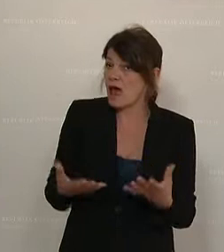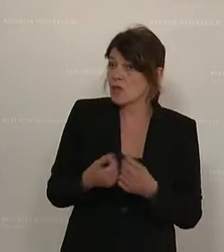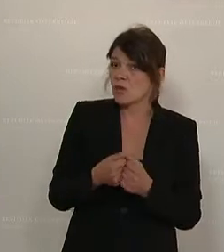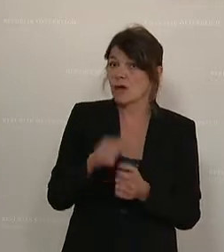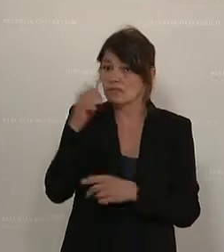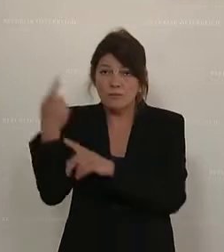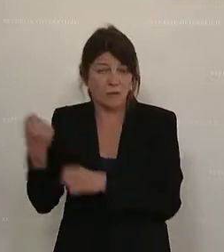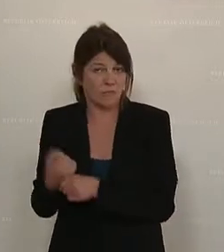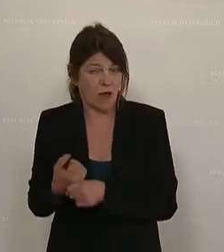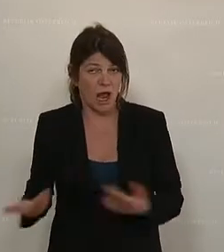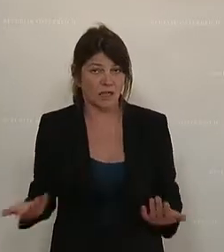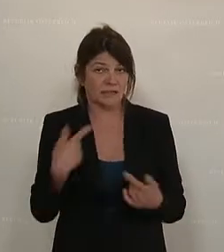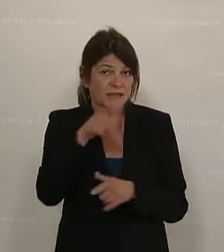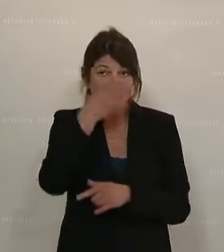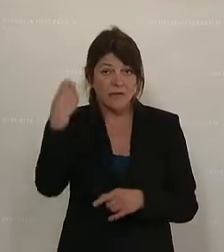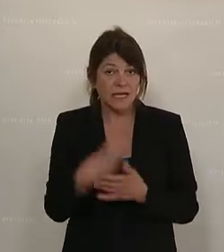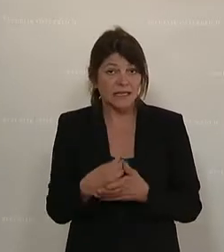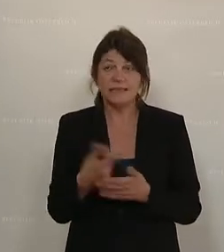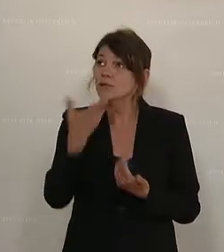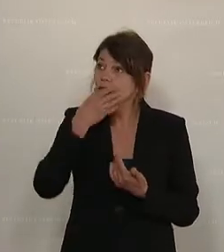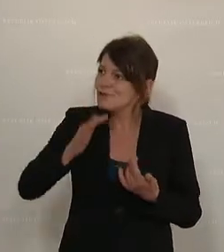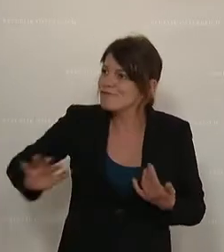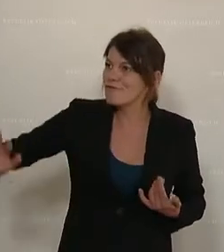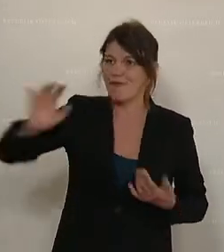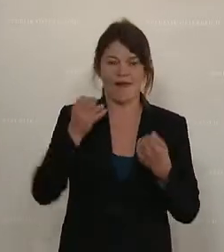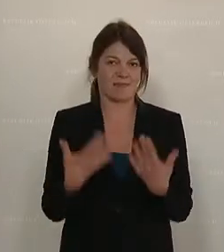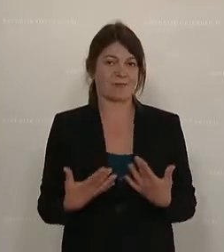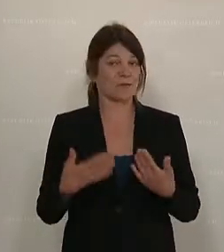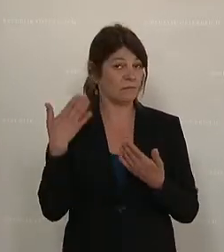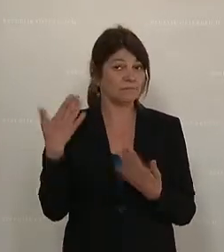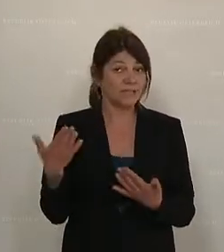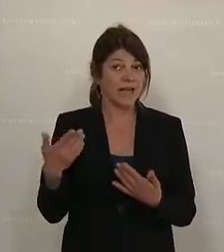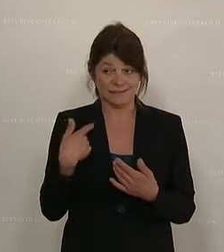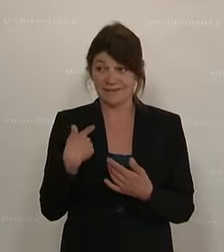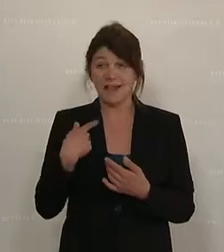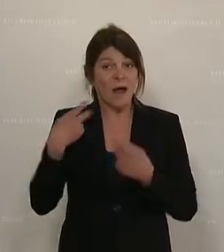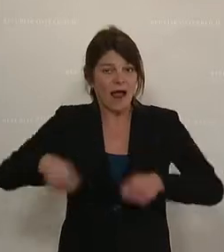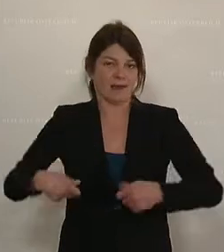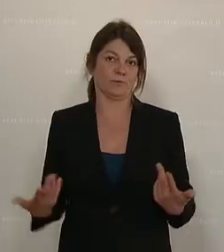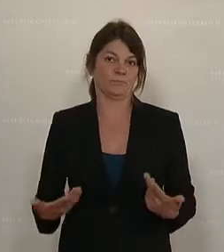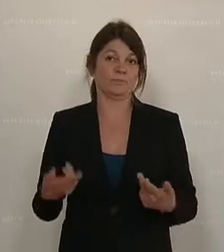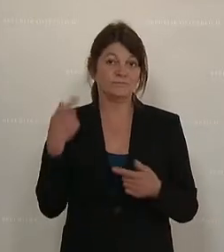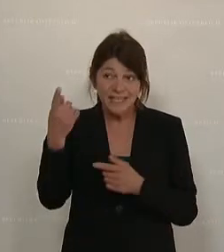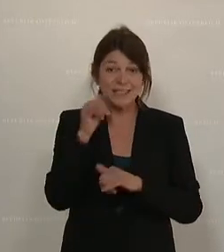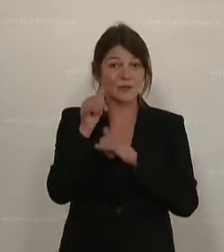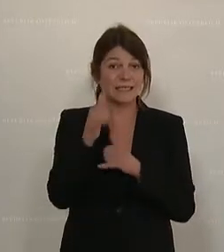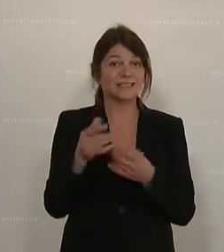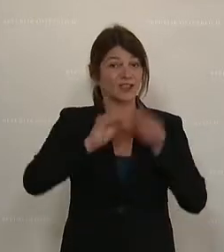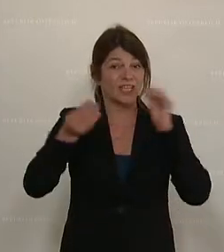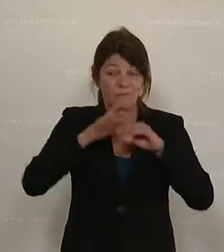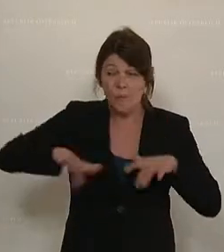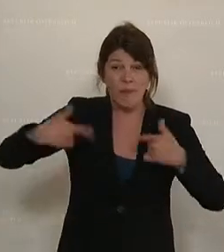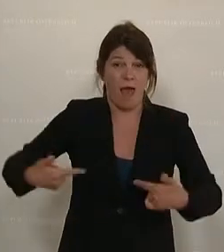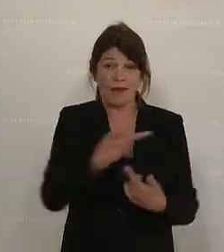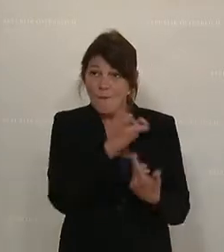darunter leidet, weil wir dürfen nicht vergessen, die Schönheit der Natur ist unser Kapital, ist die touristische